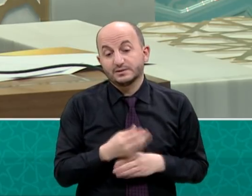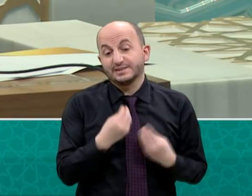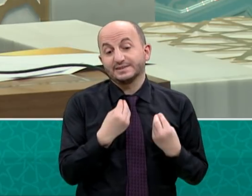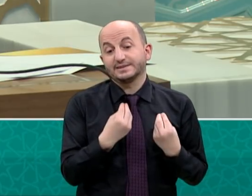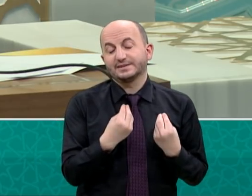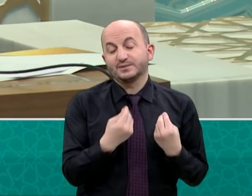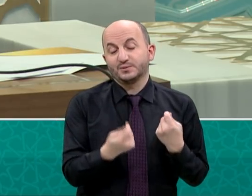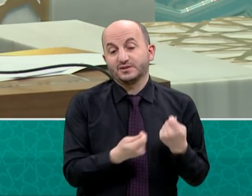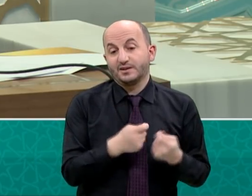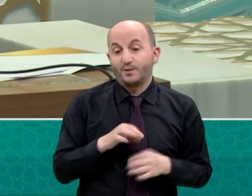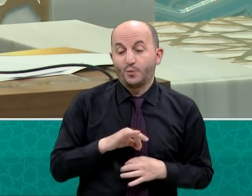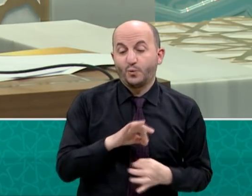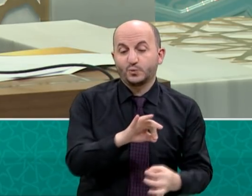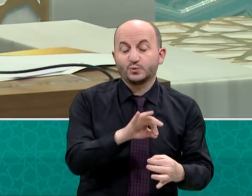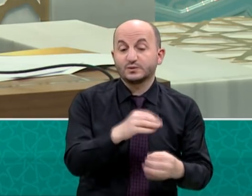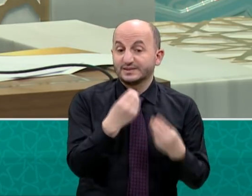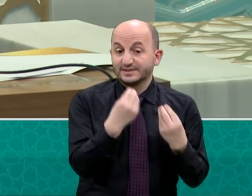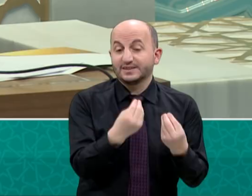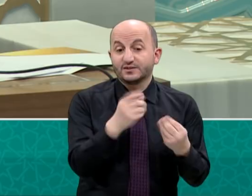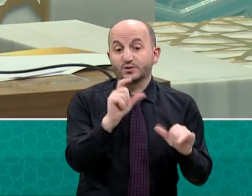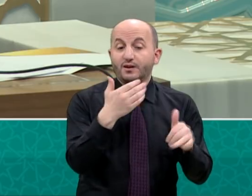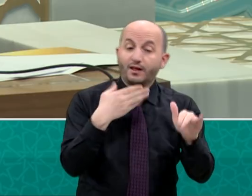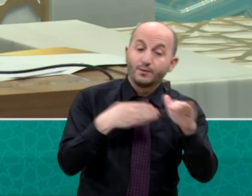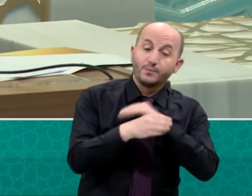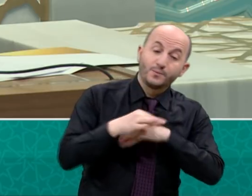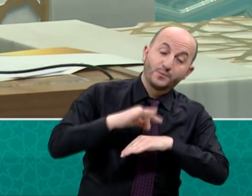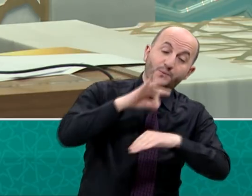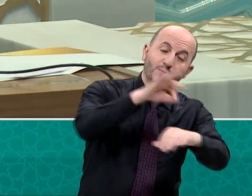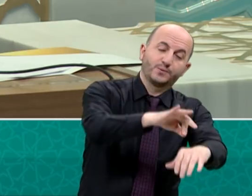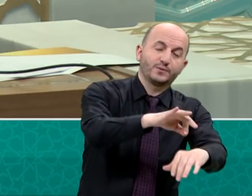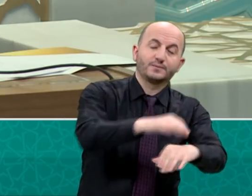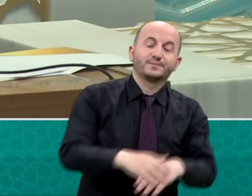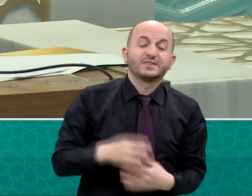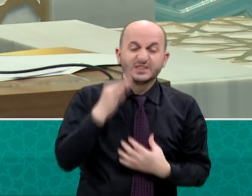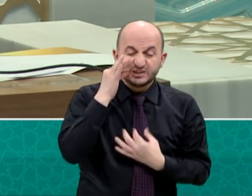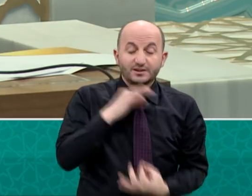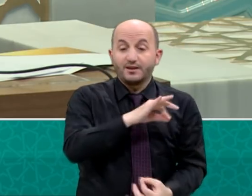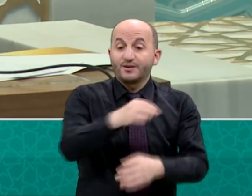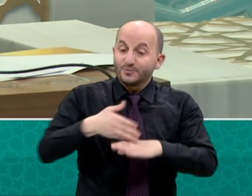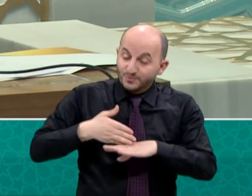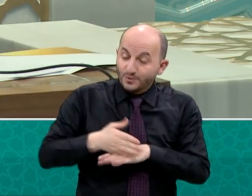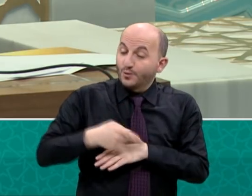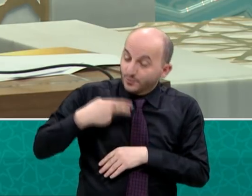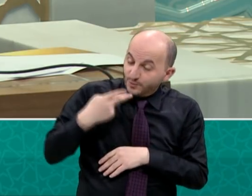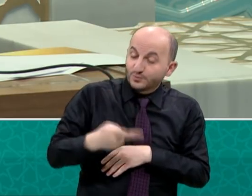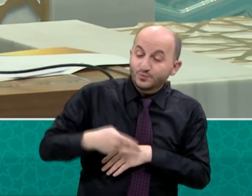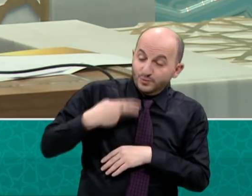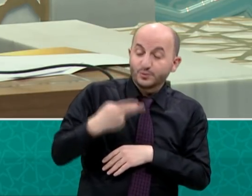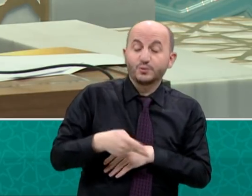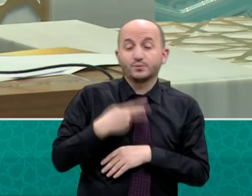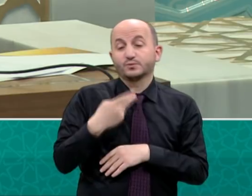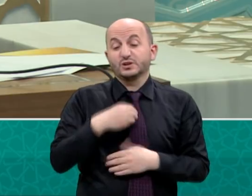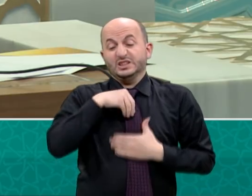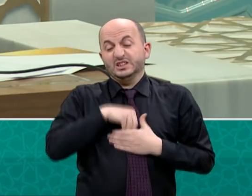iyiliğe, iyilik cennete götürür. İnsanlar doğru söyledikçe ve doğru